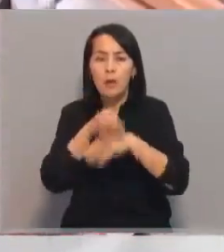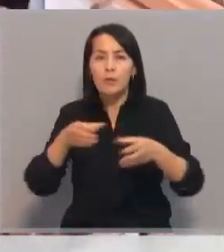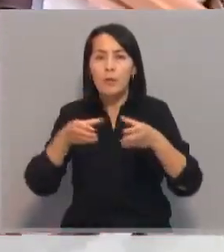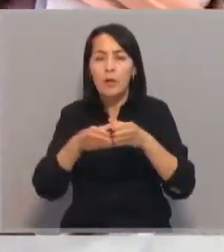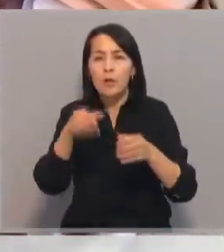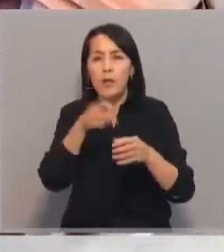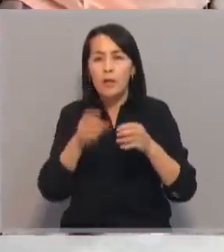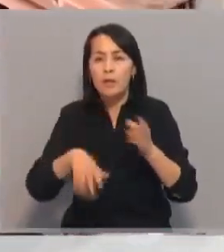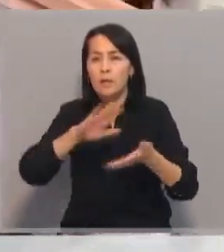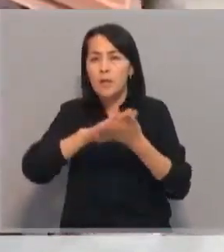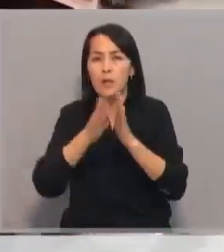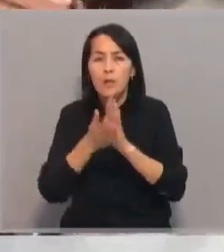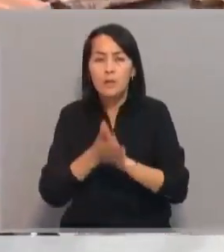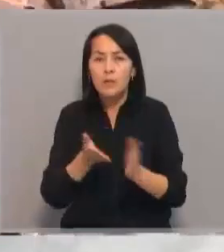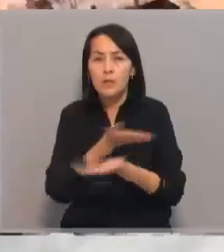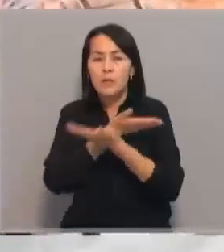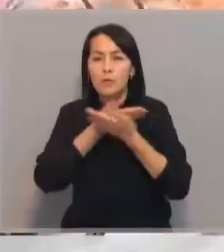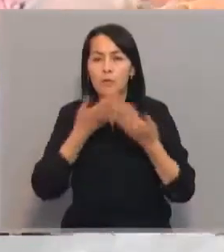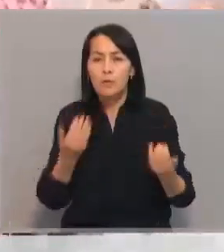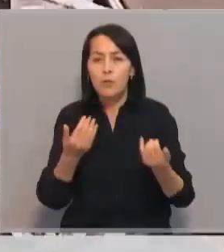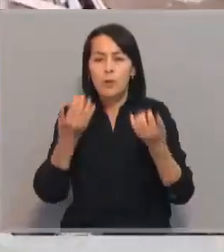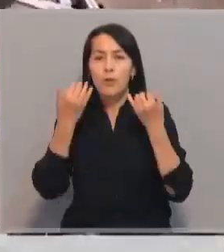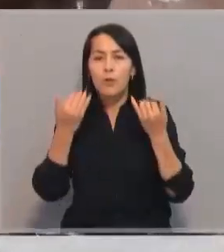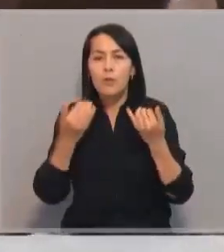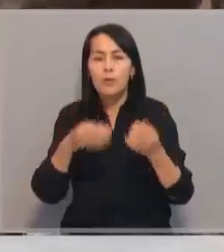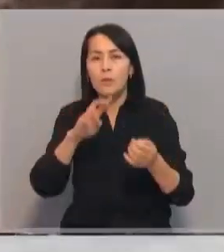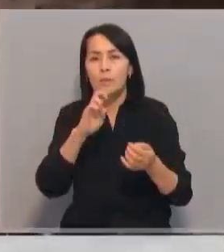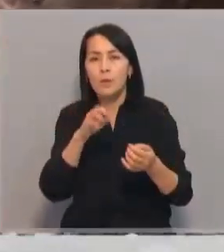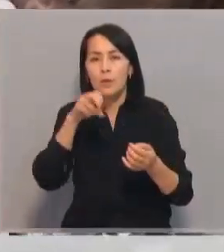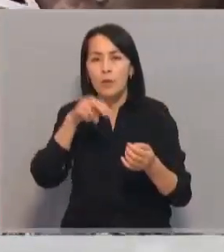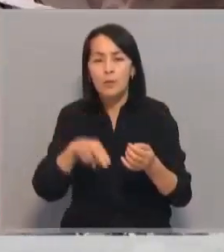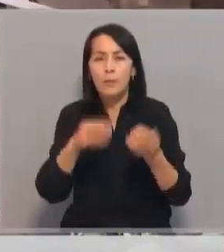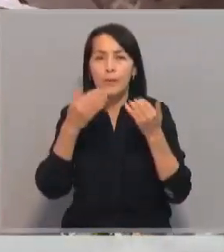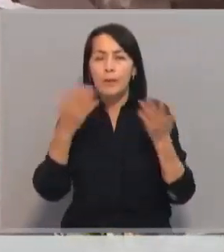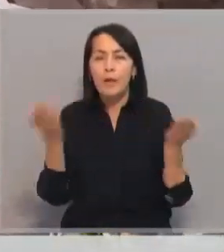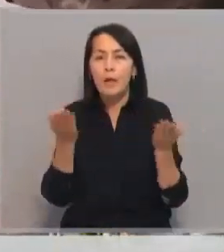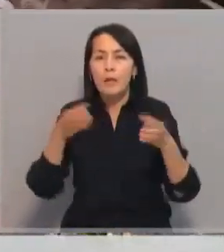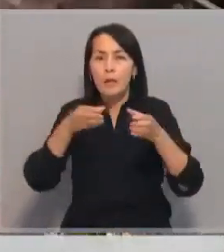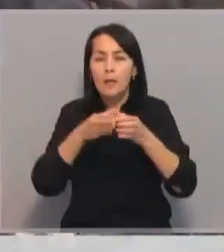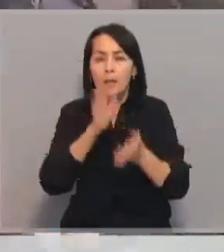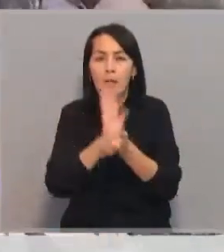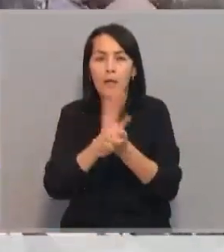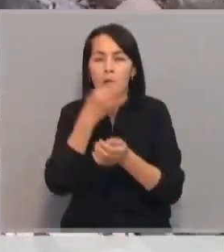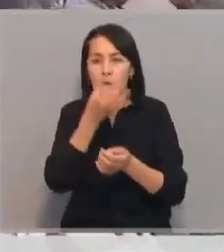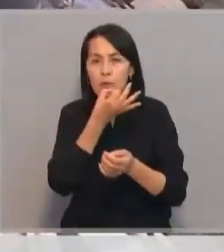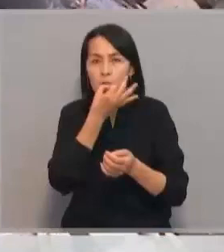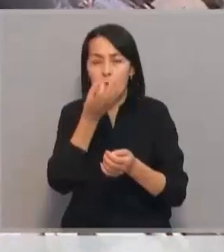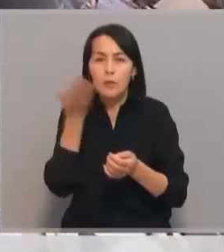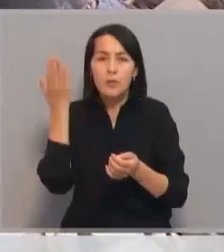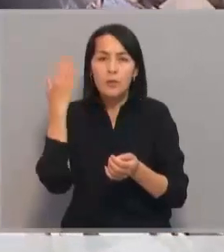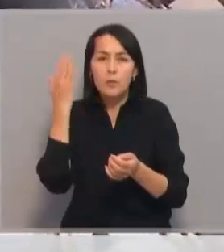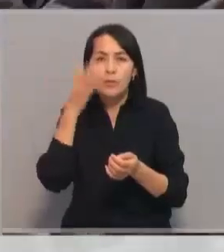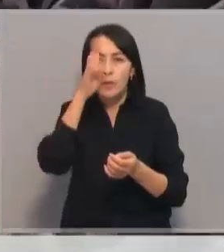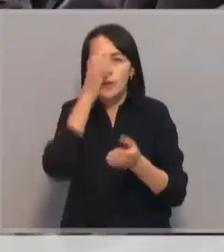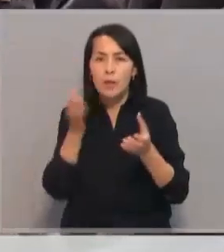мен тұрғындар арасындағы белгілі бір байланыстың болмауында. Бұхарбай Парманов енді қай компания қалдыққа жауапты екенін бұрынғы